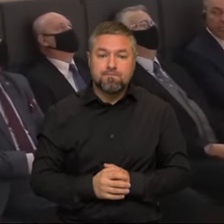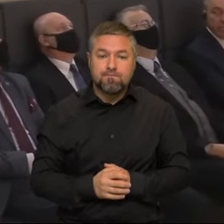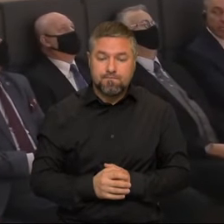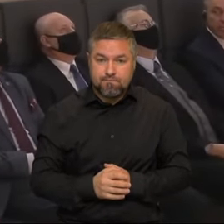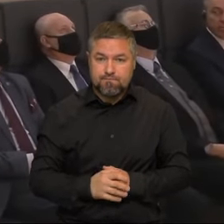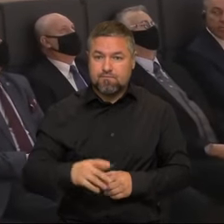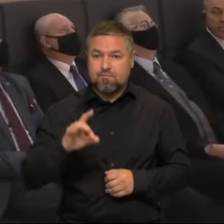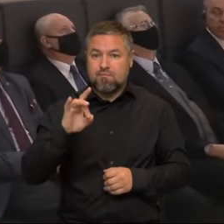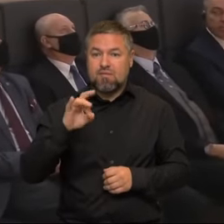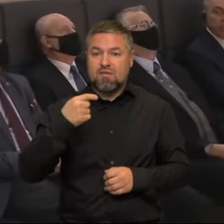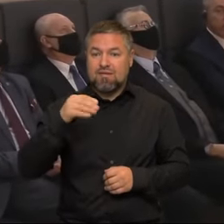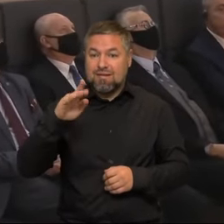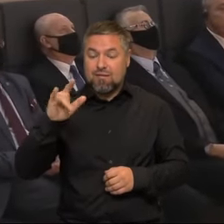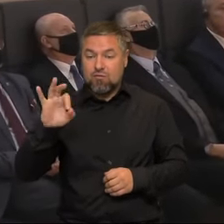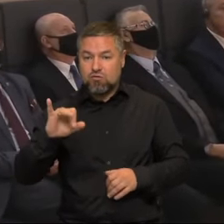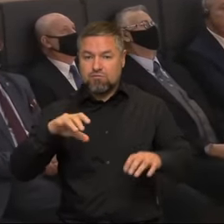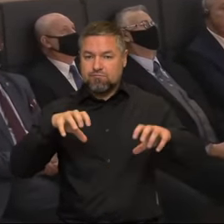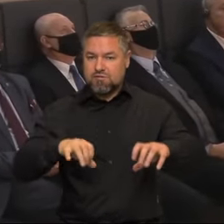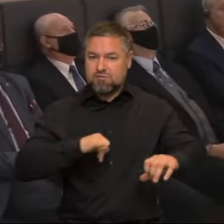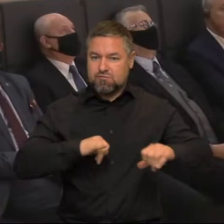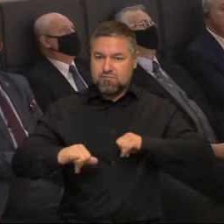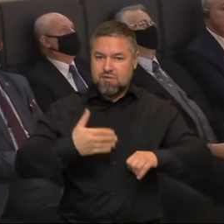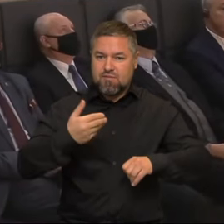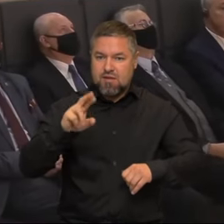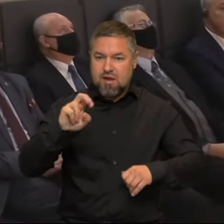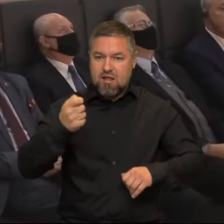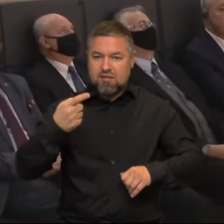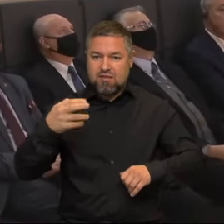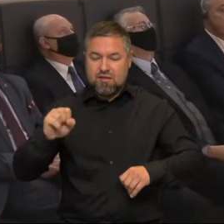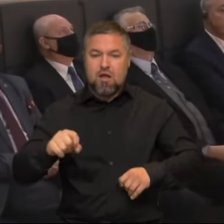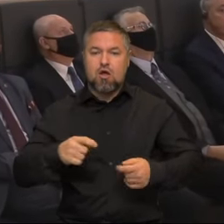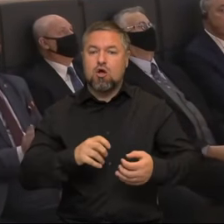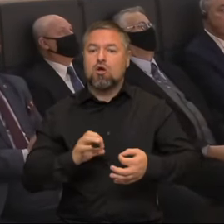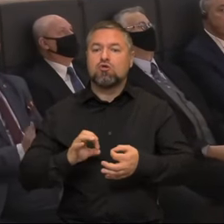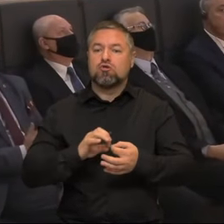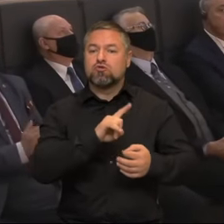Witam pana Grzegorza Dybusa, prezesa zarządu firmy Miranda, spółka z o.o.